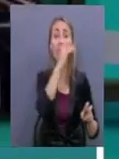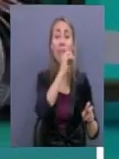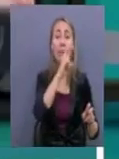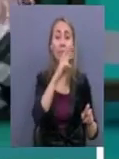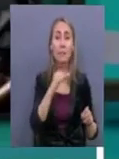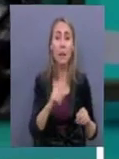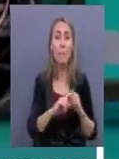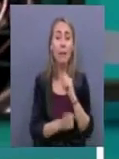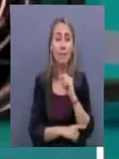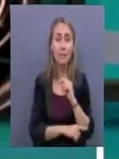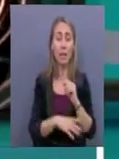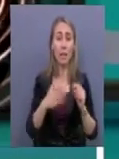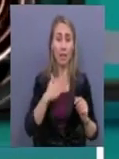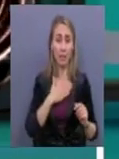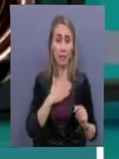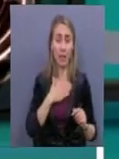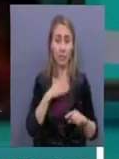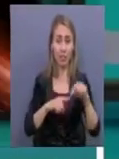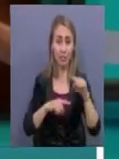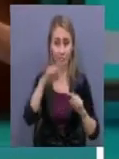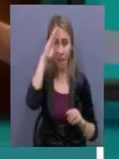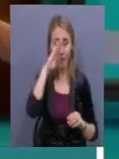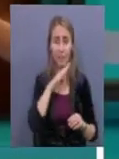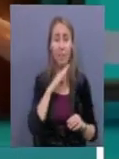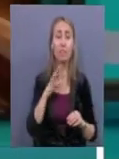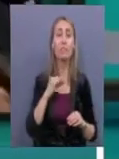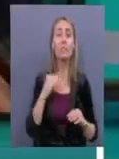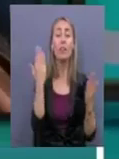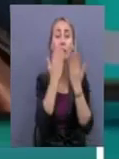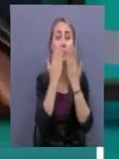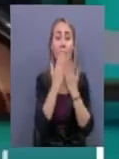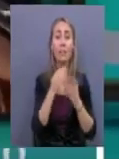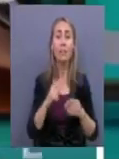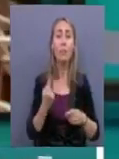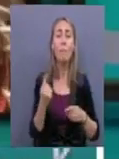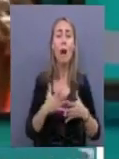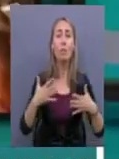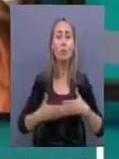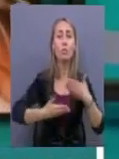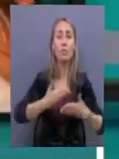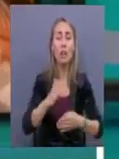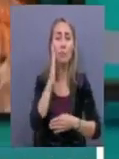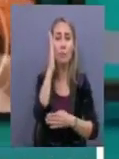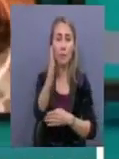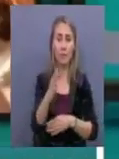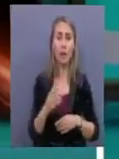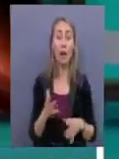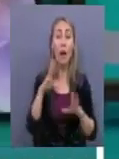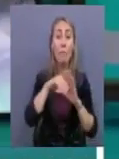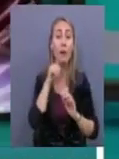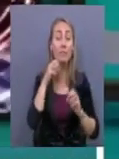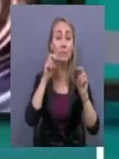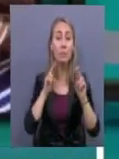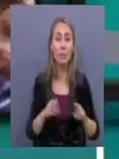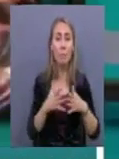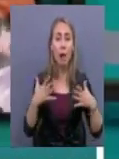аян. Дарынды жас мамандар еліміздің кино индустриясын дамытуда шама шарқынша үлесін қосып келеді. Өңірде жас режиссер мен сценаристтің